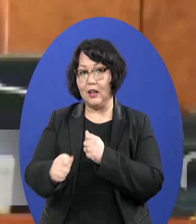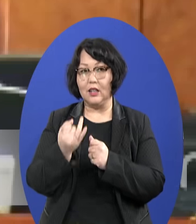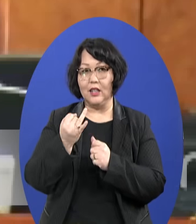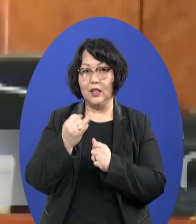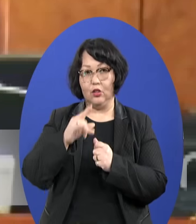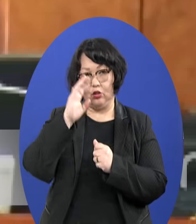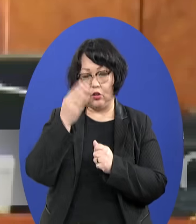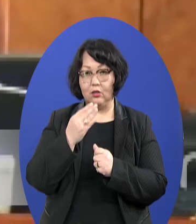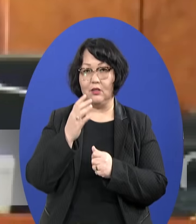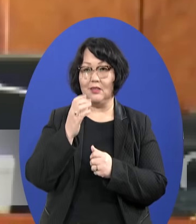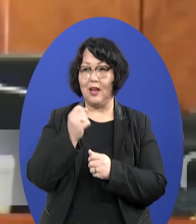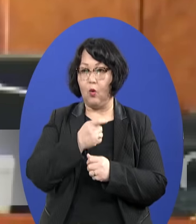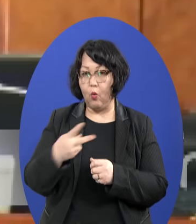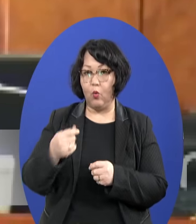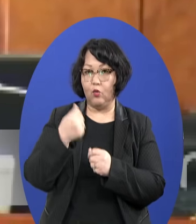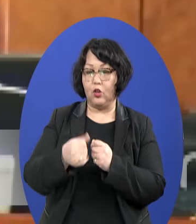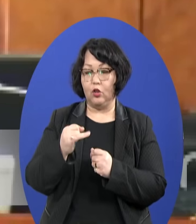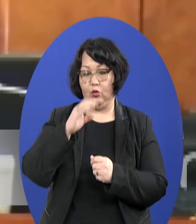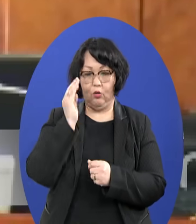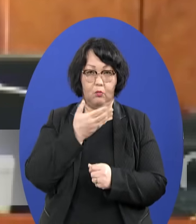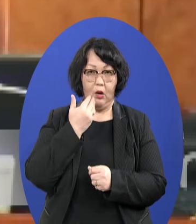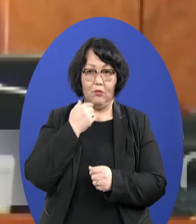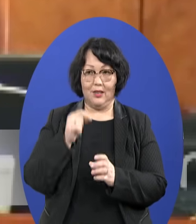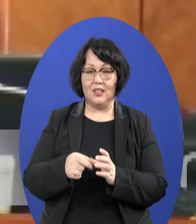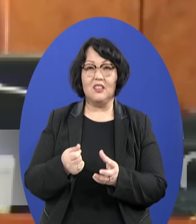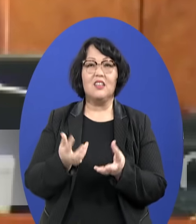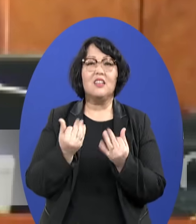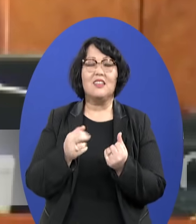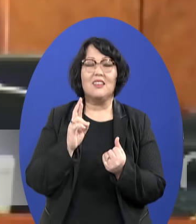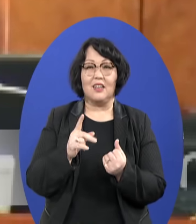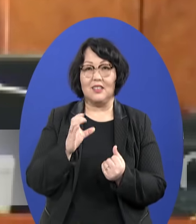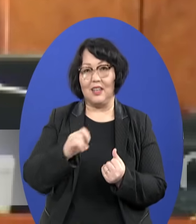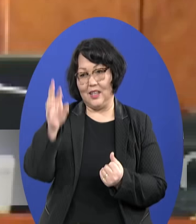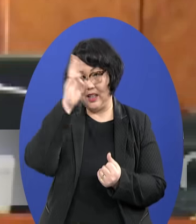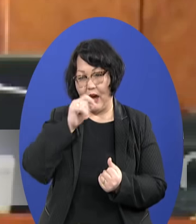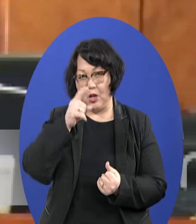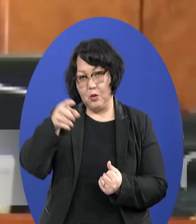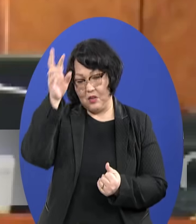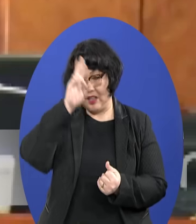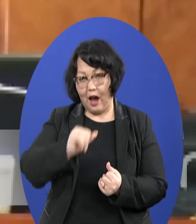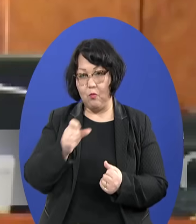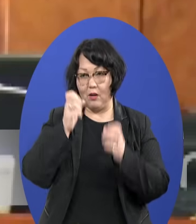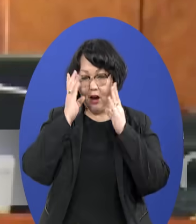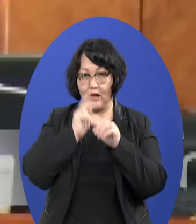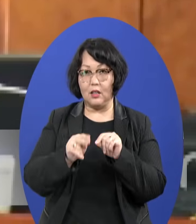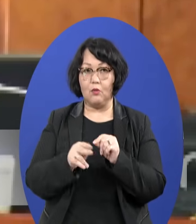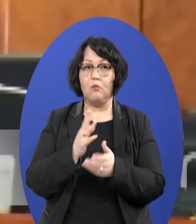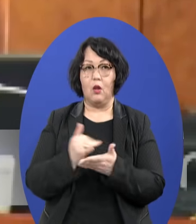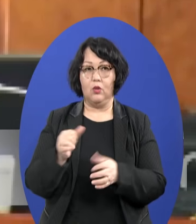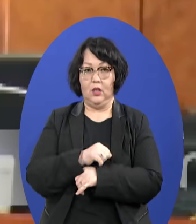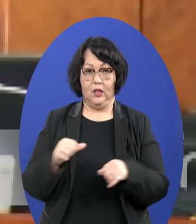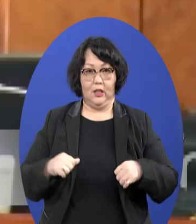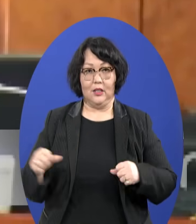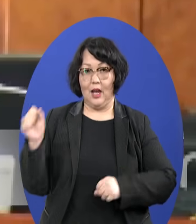бус байна. Яг одоогор хэд гараад байгаа энэ дэр сангийн яам эрүүл мэндийн яам хяналт яаж тавьж байна гэсэн асуултууд бас асуулсан байгаа. Иргэдээс